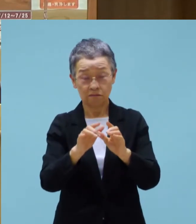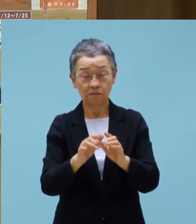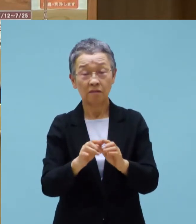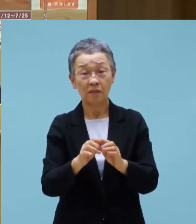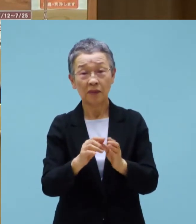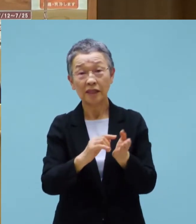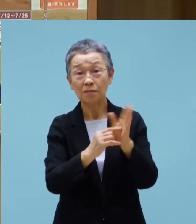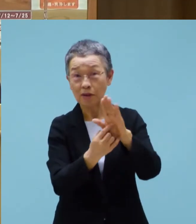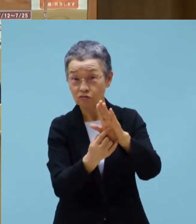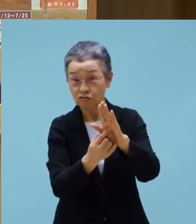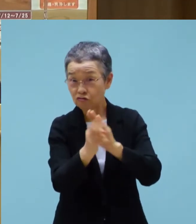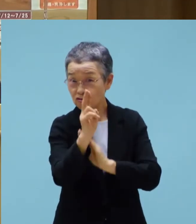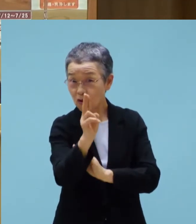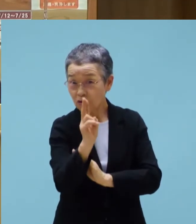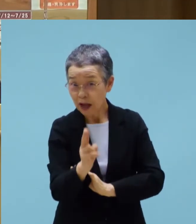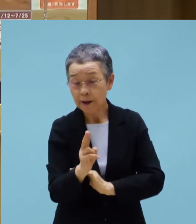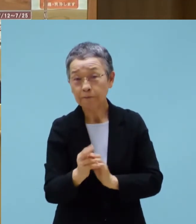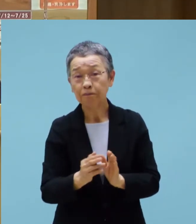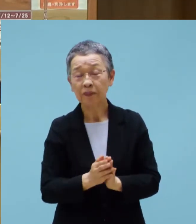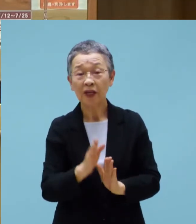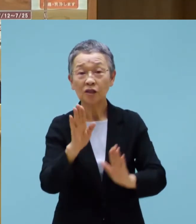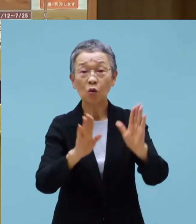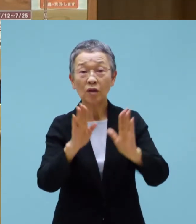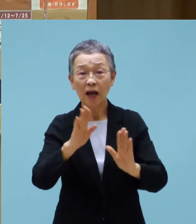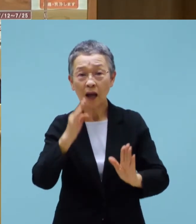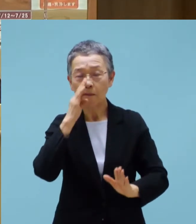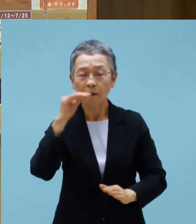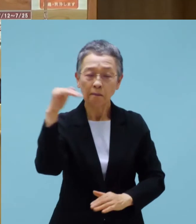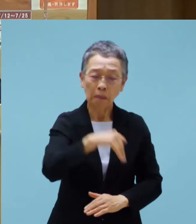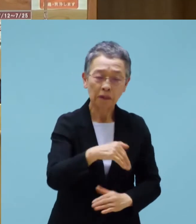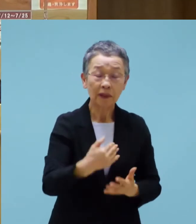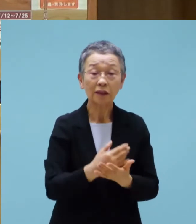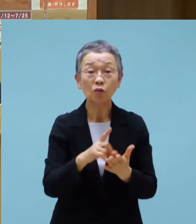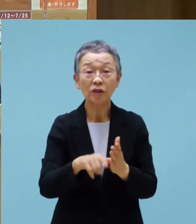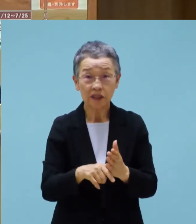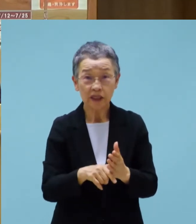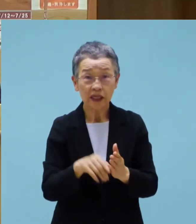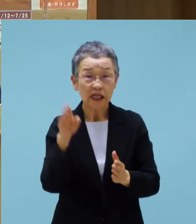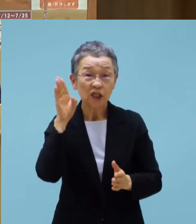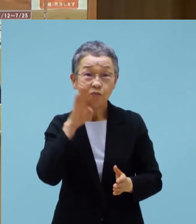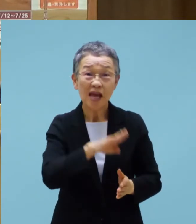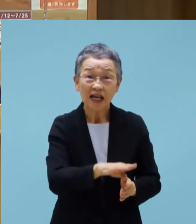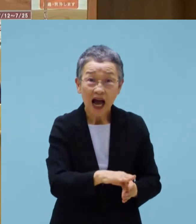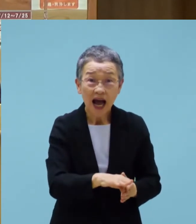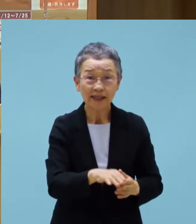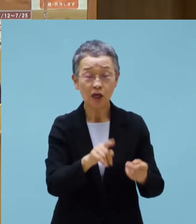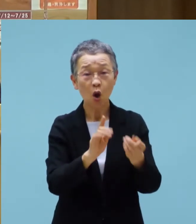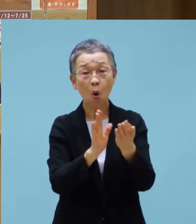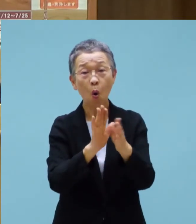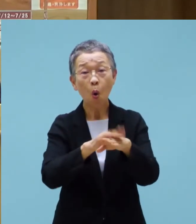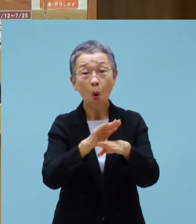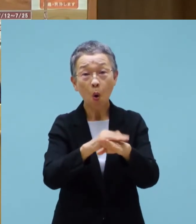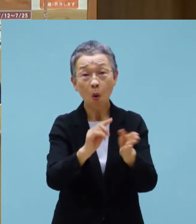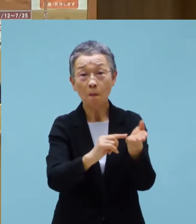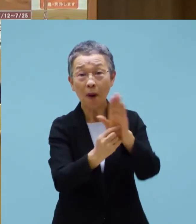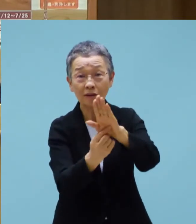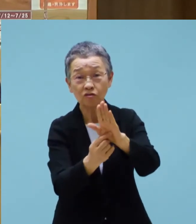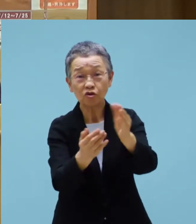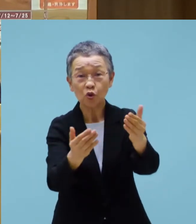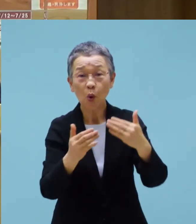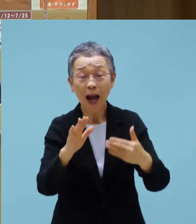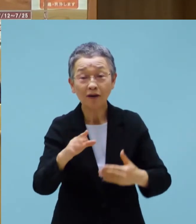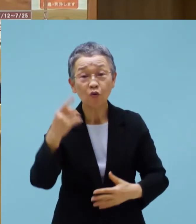ですね、状況が悪化したりしたときに機動的に対策を講じていくことだと思ってます。です